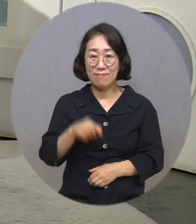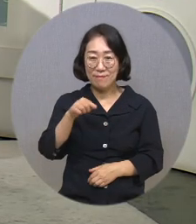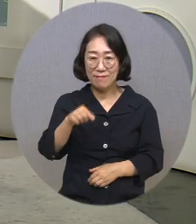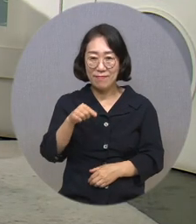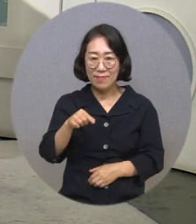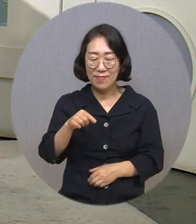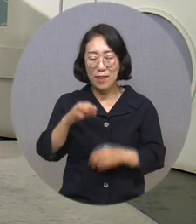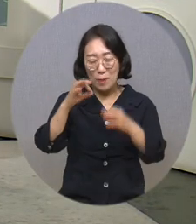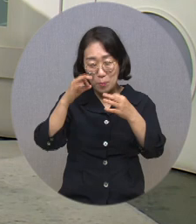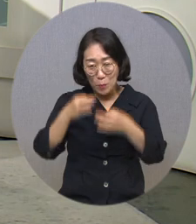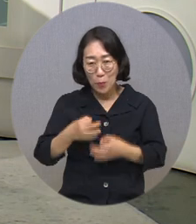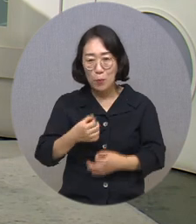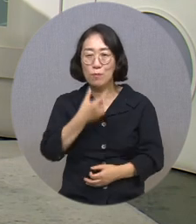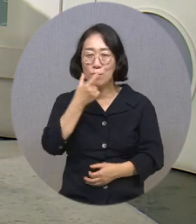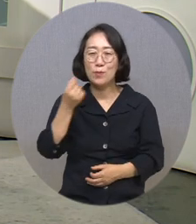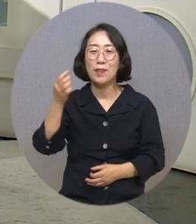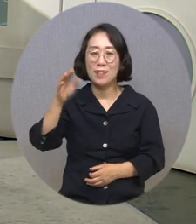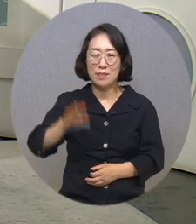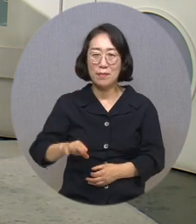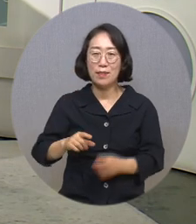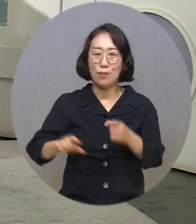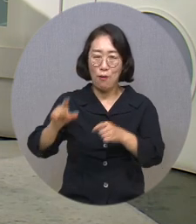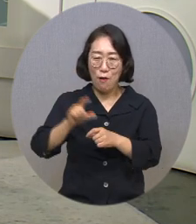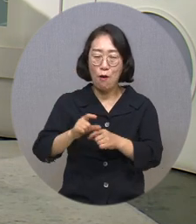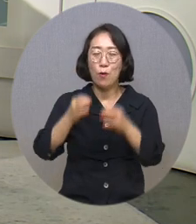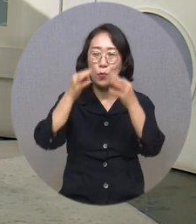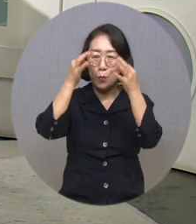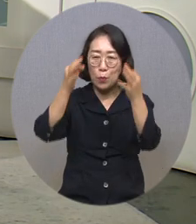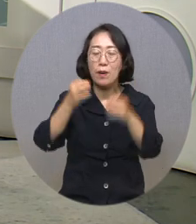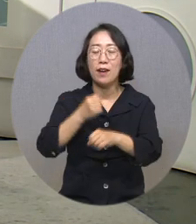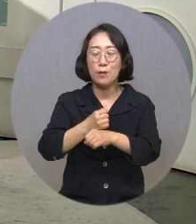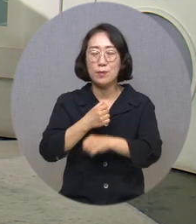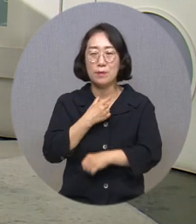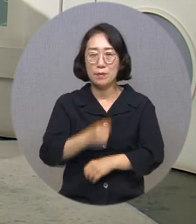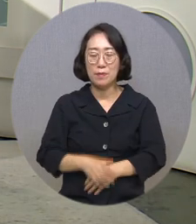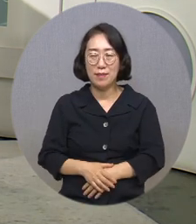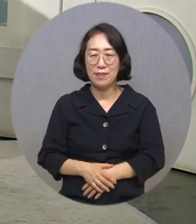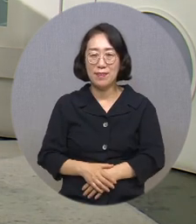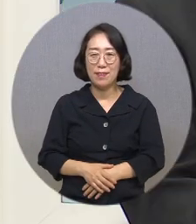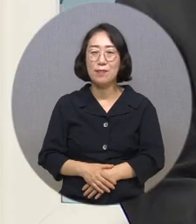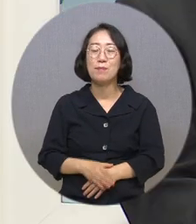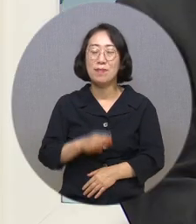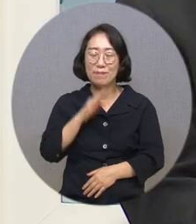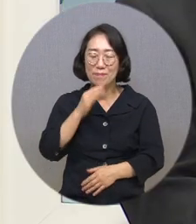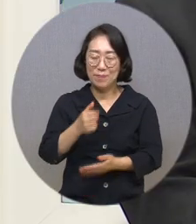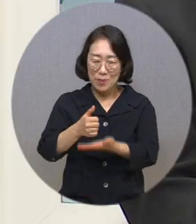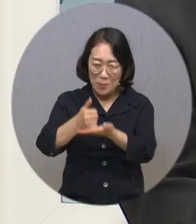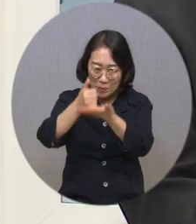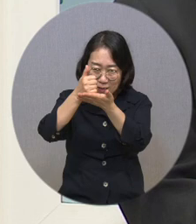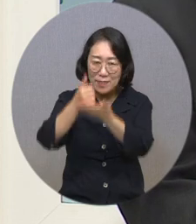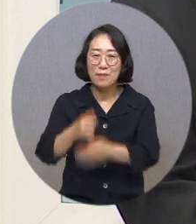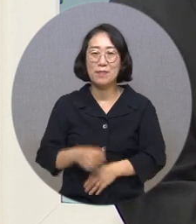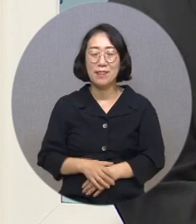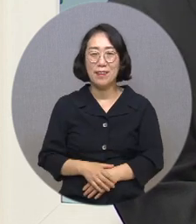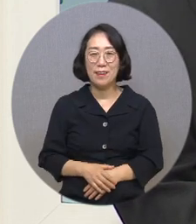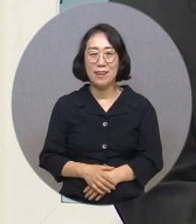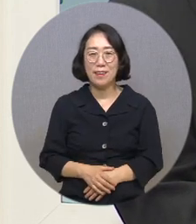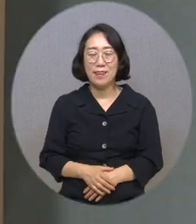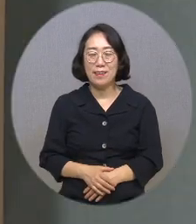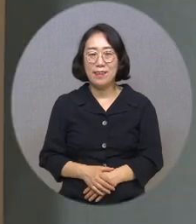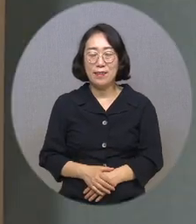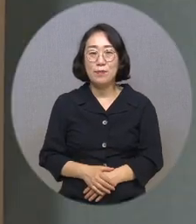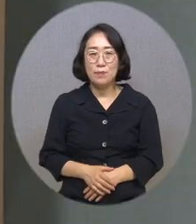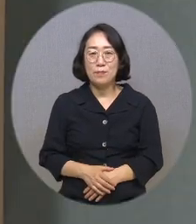아직은 부족하고 네. 이제 조금 노력을 이제 하려고. 네. 정말 존경스럽습니다. 아니, 네.